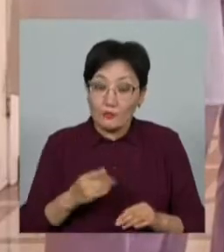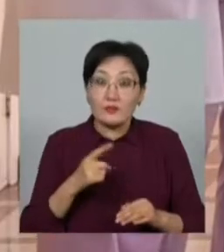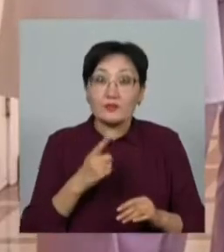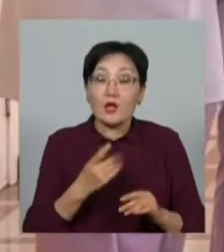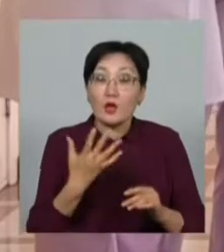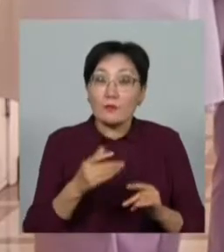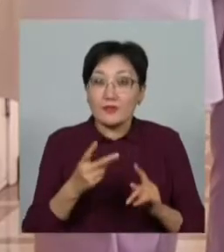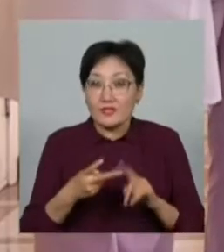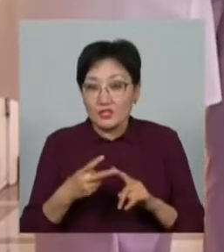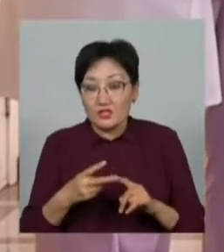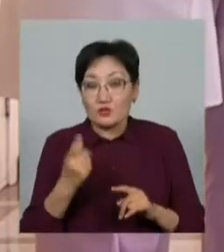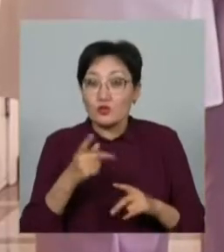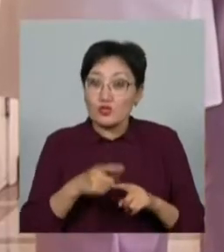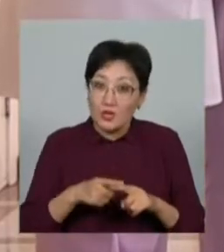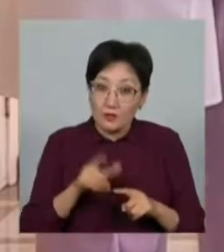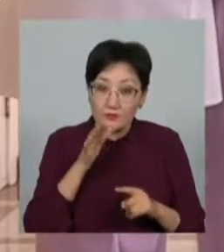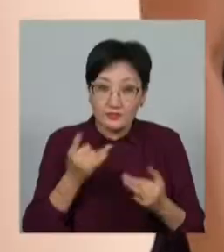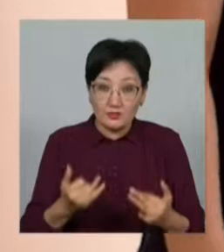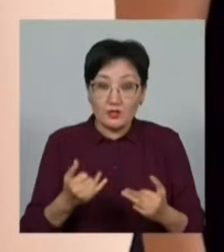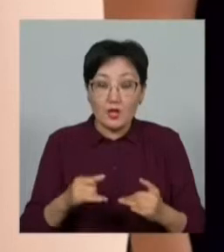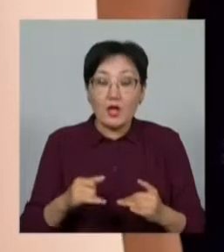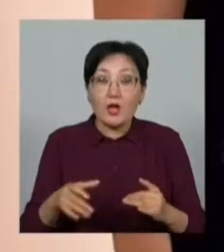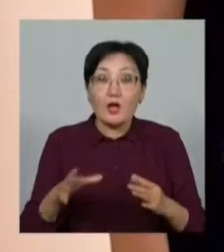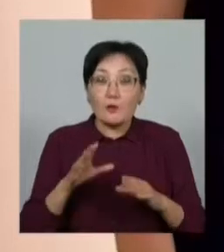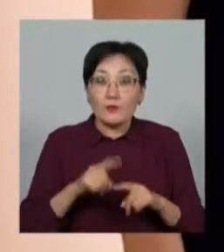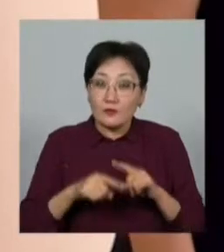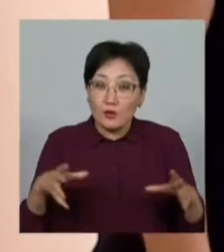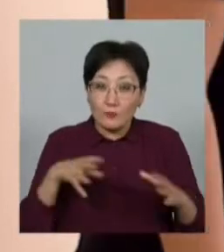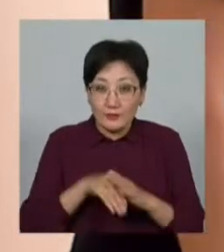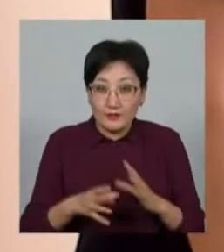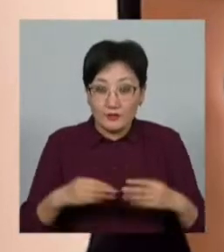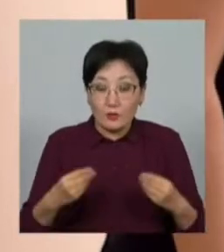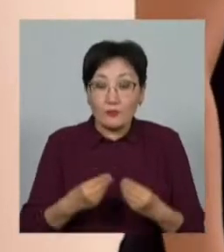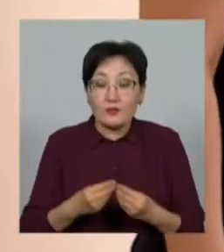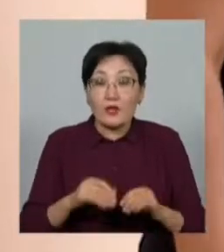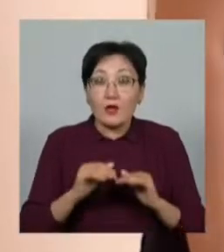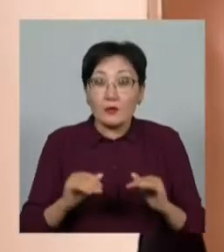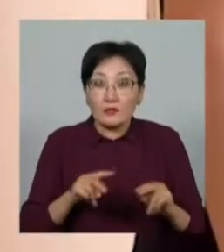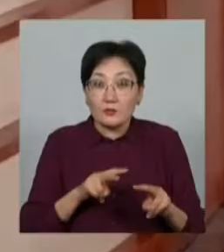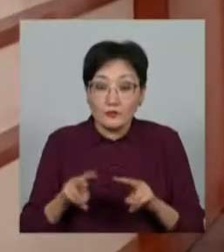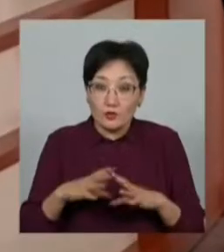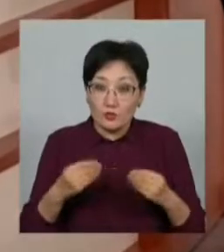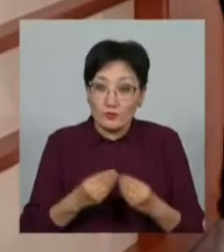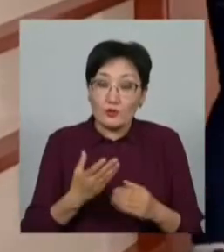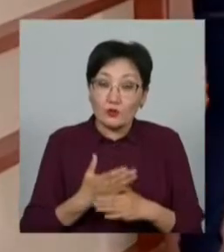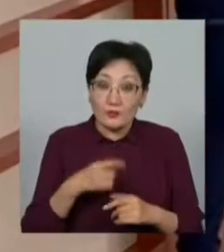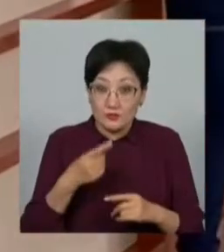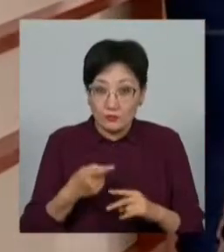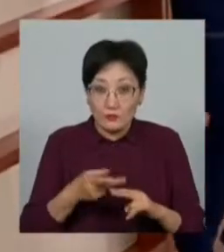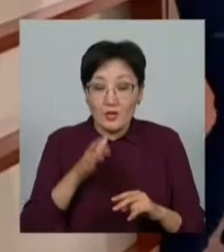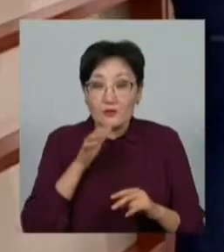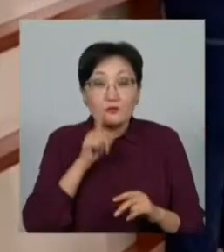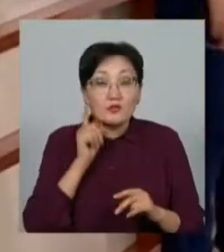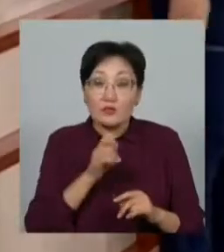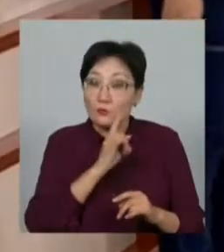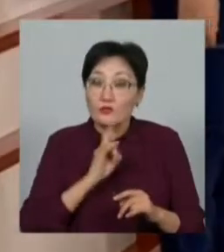5 ал, екіншісі 3 жарым жасты екен. Қазірде ата-анасымен бір шаңырақта тұратын ол балаларымды қарауға отбасым қол ұшын береді дейді. Жас келіншек